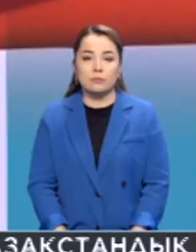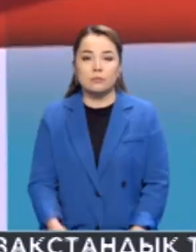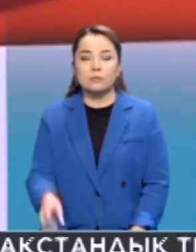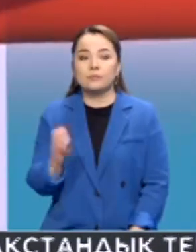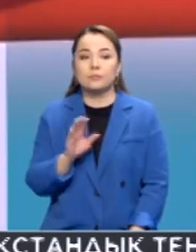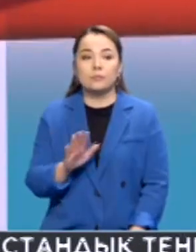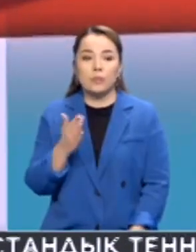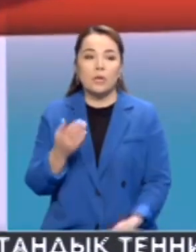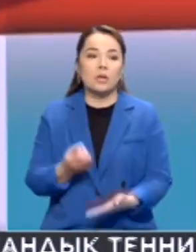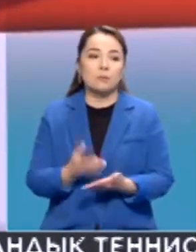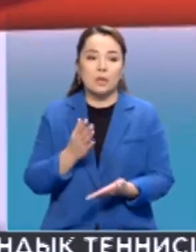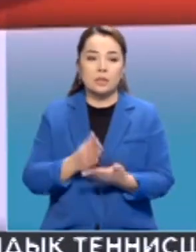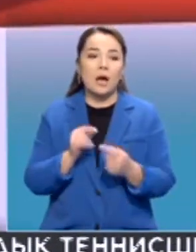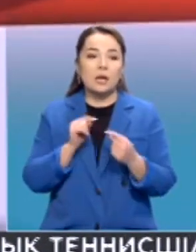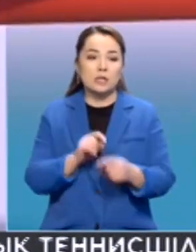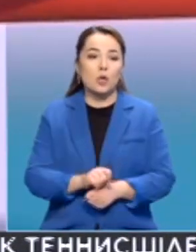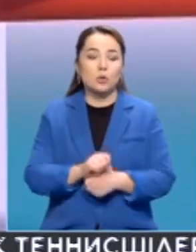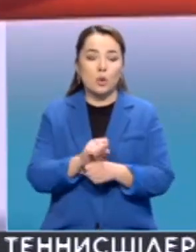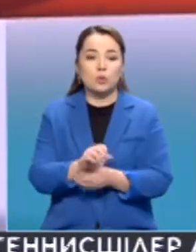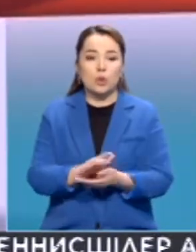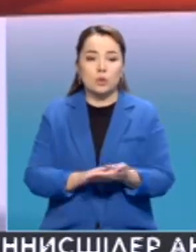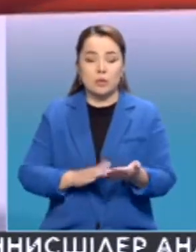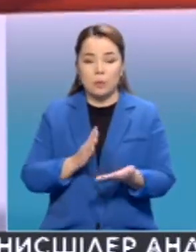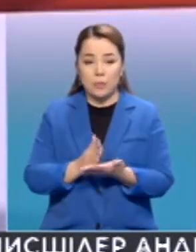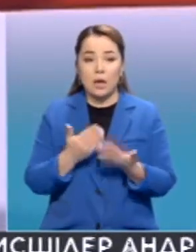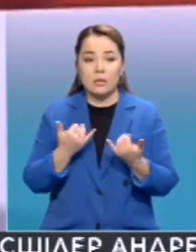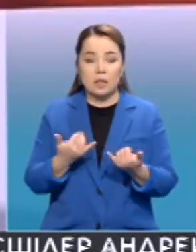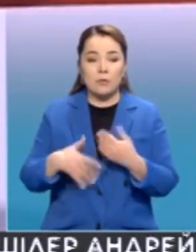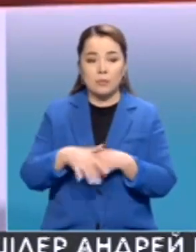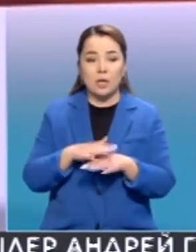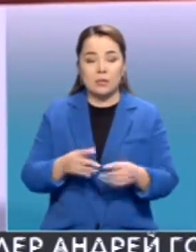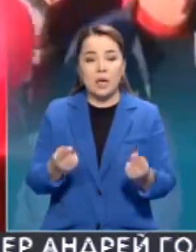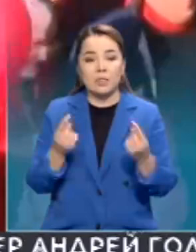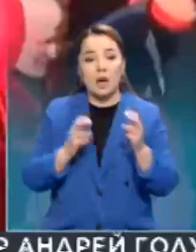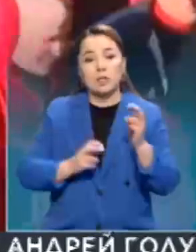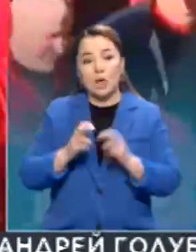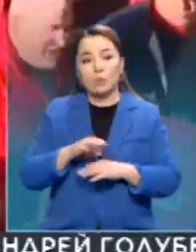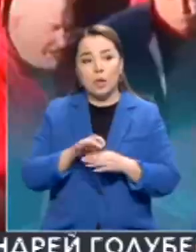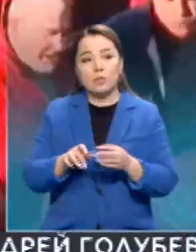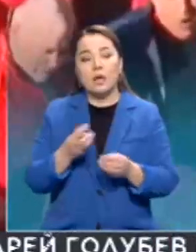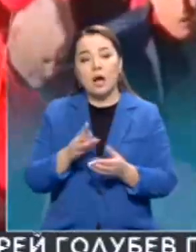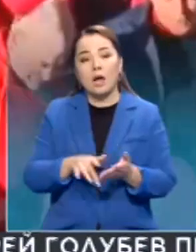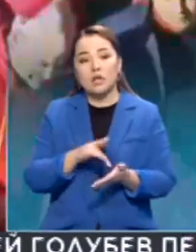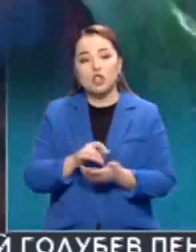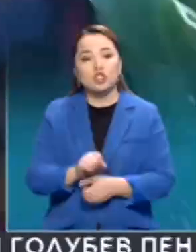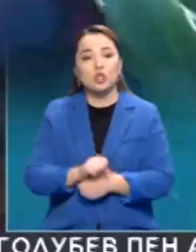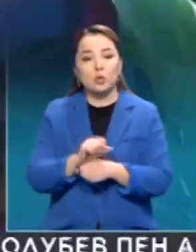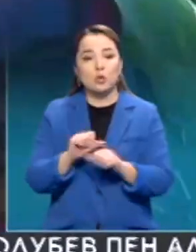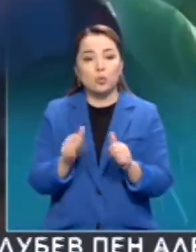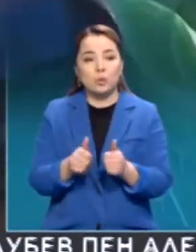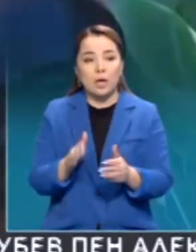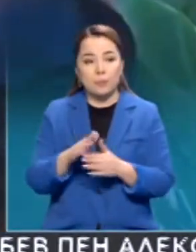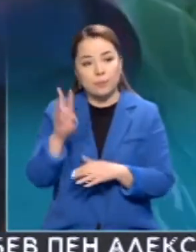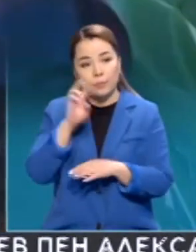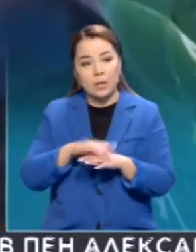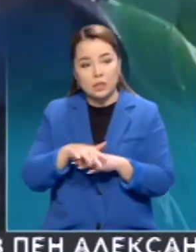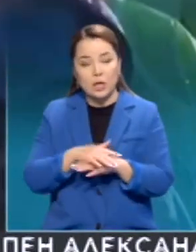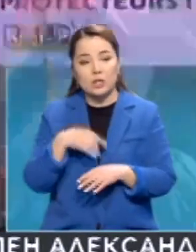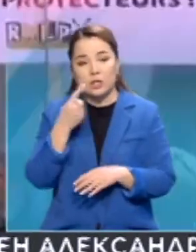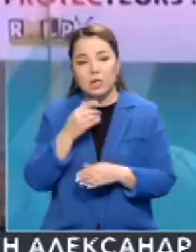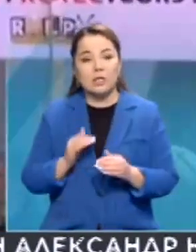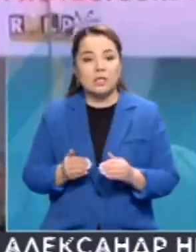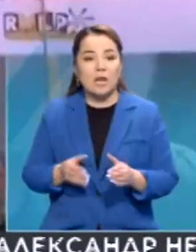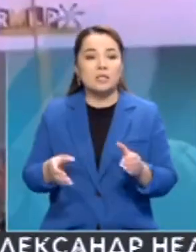Еуропада қымбатшылыққа қарсы ереуіл тоқтар емес. Бельгияның ірі кәсіподақ ұйымдары бірнеше қалада шеру ұйымдастырды. Мемлекеттік және жеке